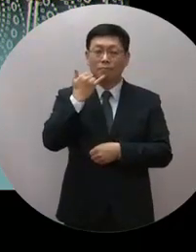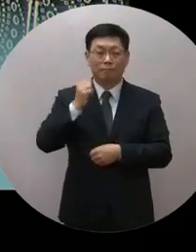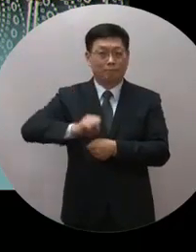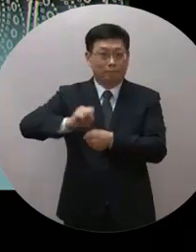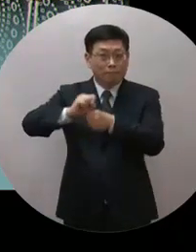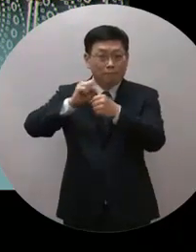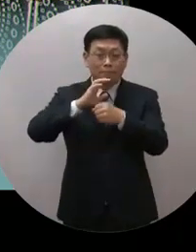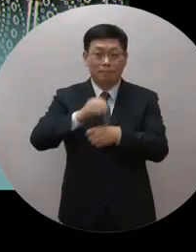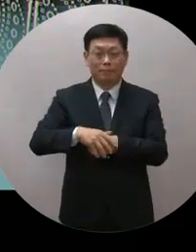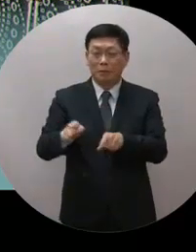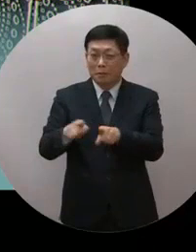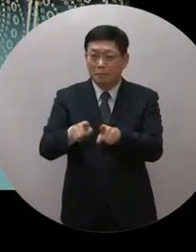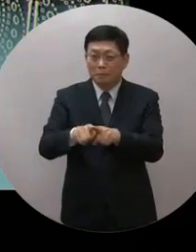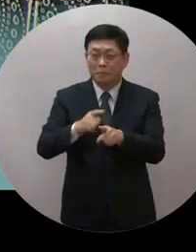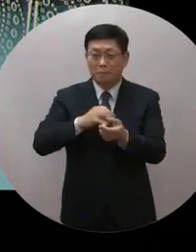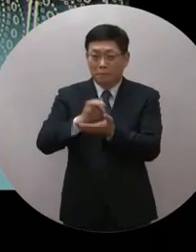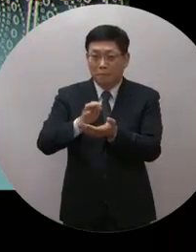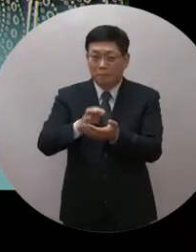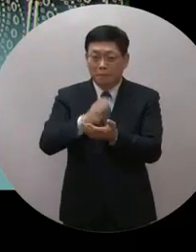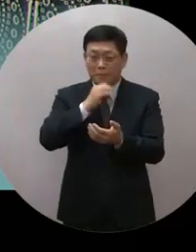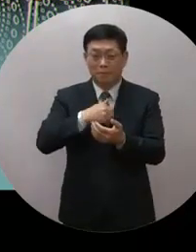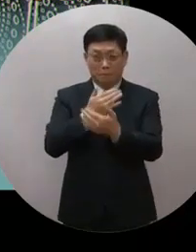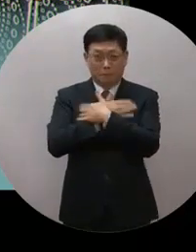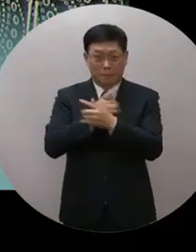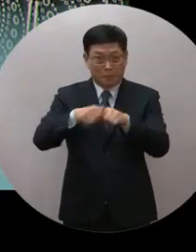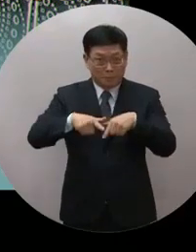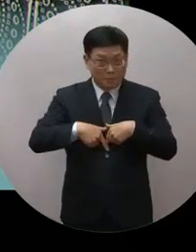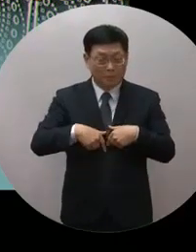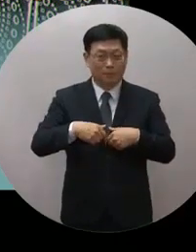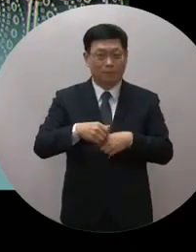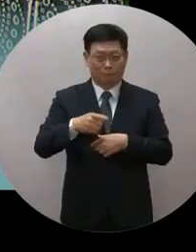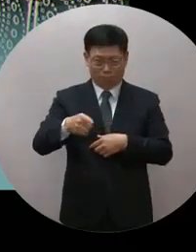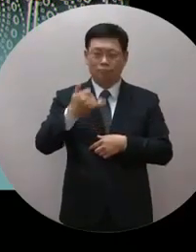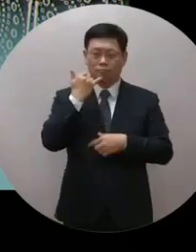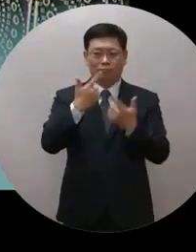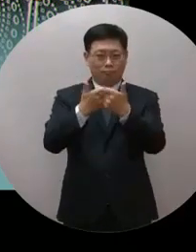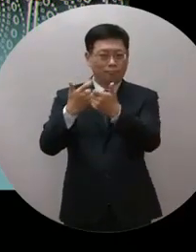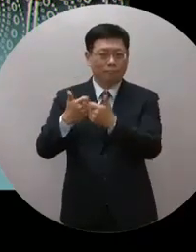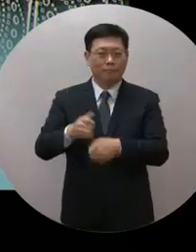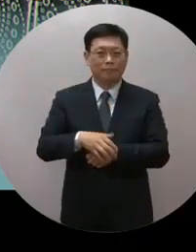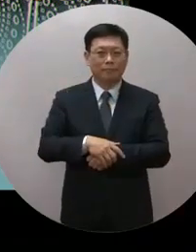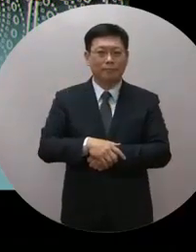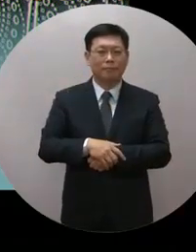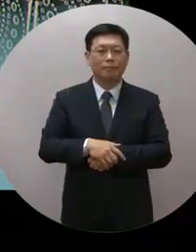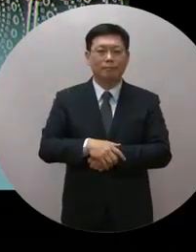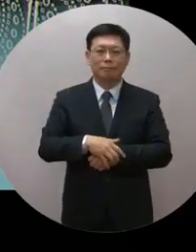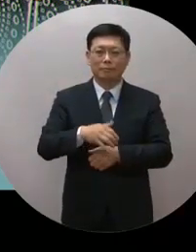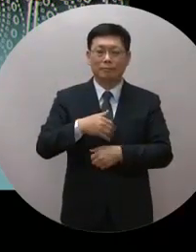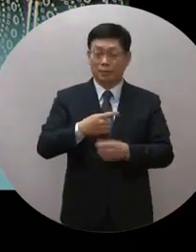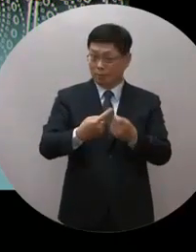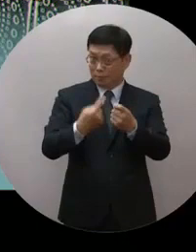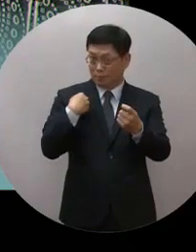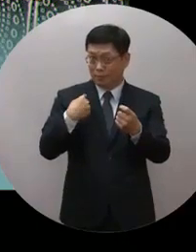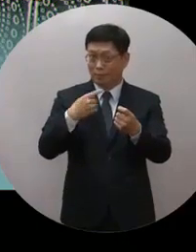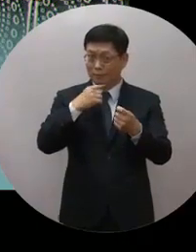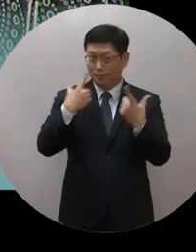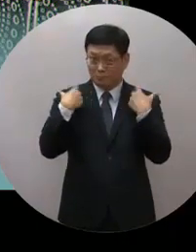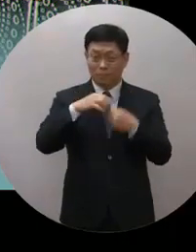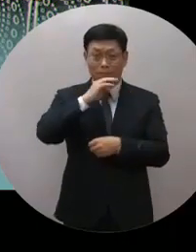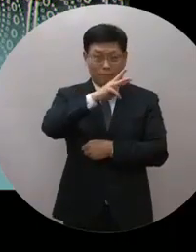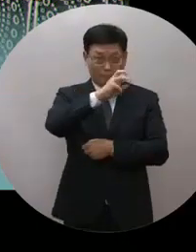加平价托育中心的与幼儿园的供给量，使得去年